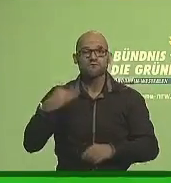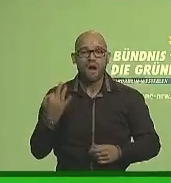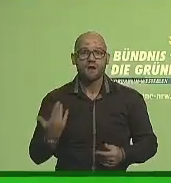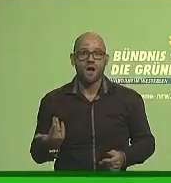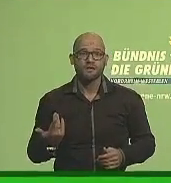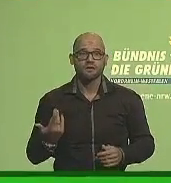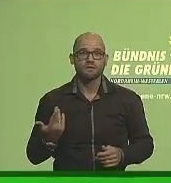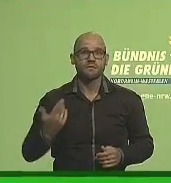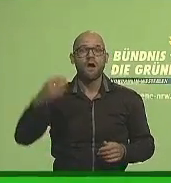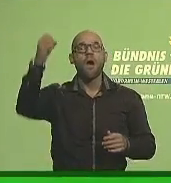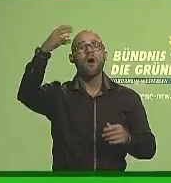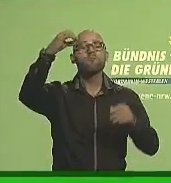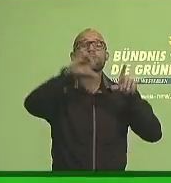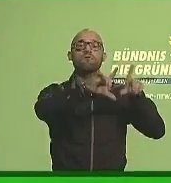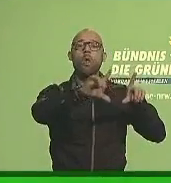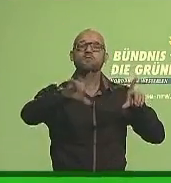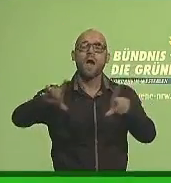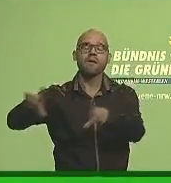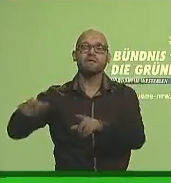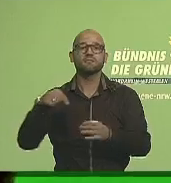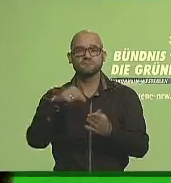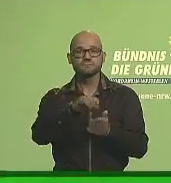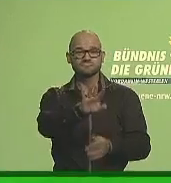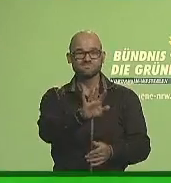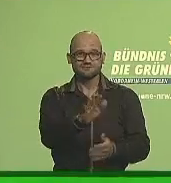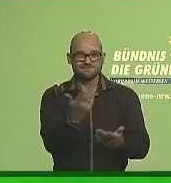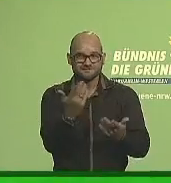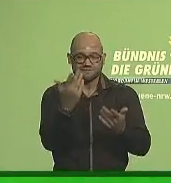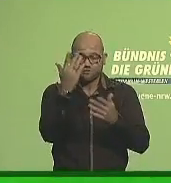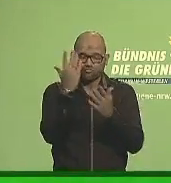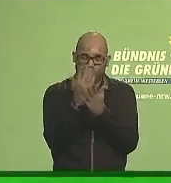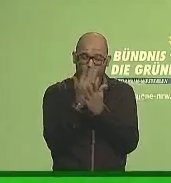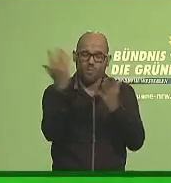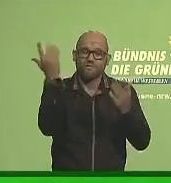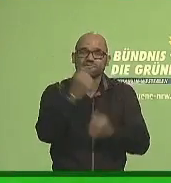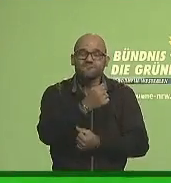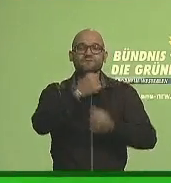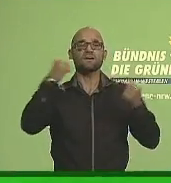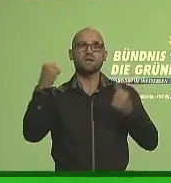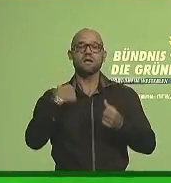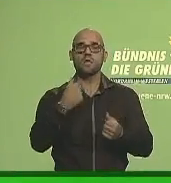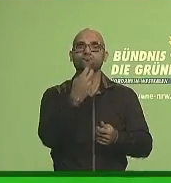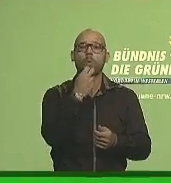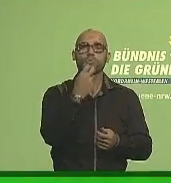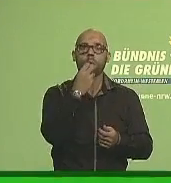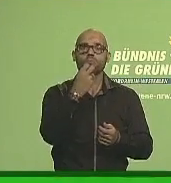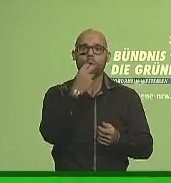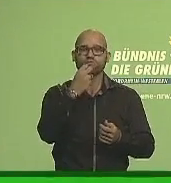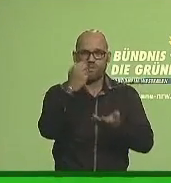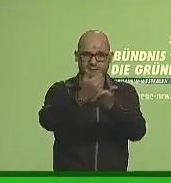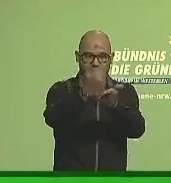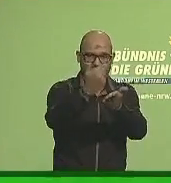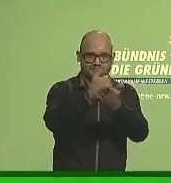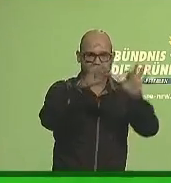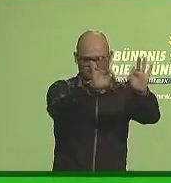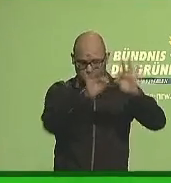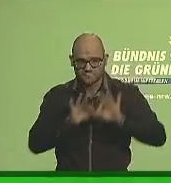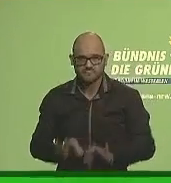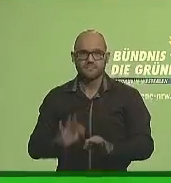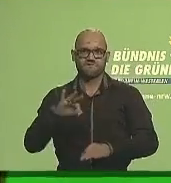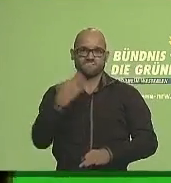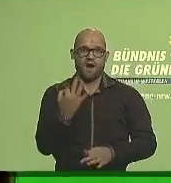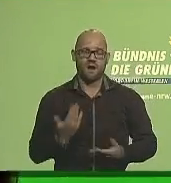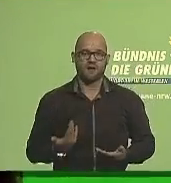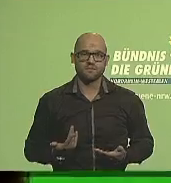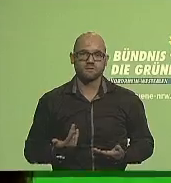der Strom der Photovoltaik hat einen Teil dessen kompensiert, was die Franzosen an zu wenig Strom mit ihren Atomkraftwerken hatten. Deshalb,